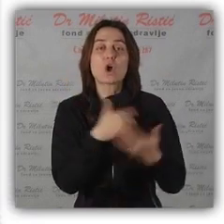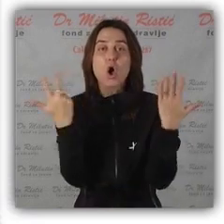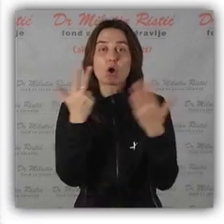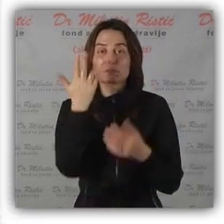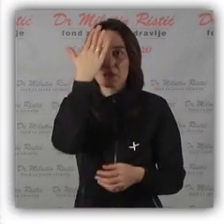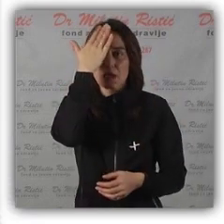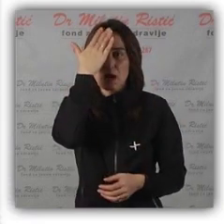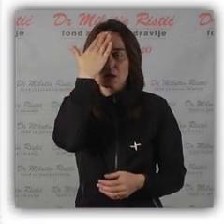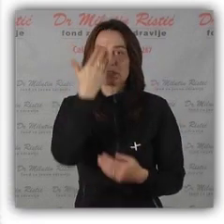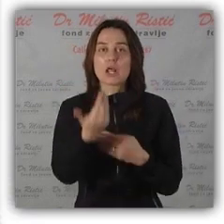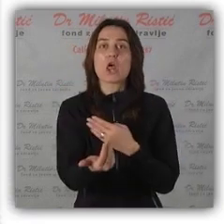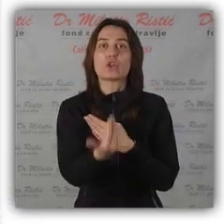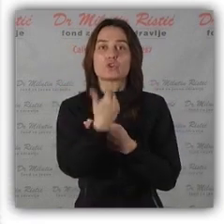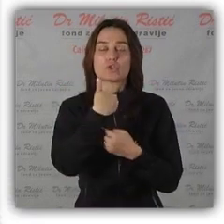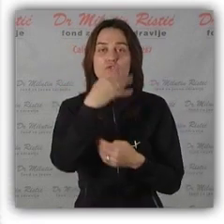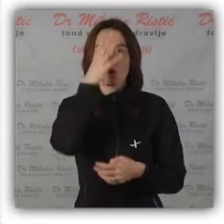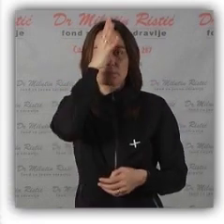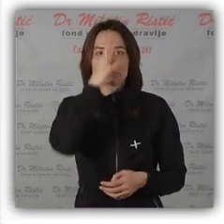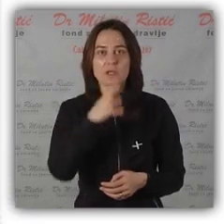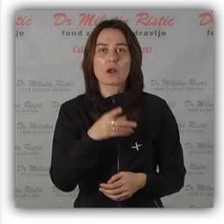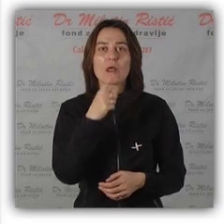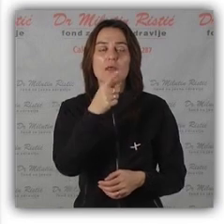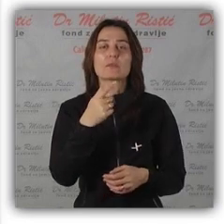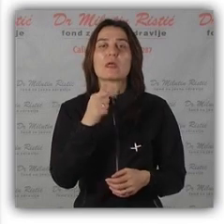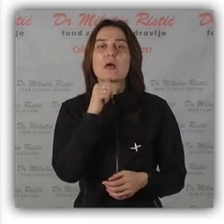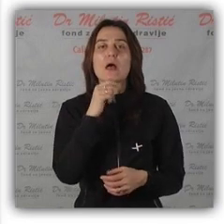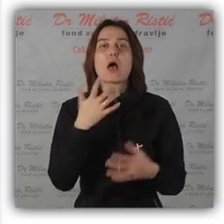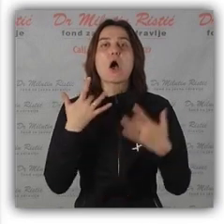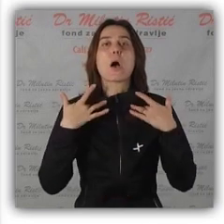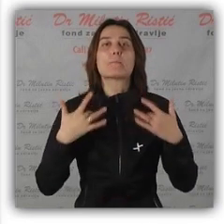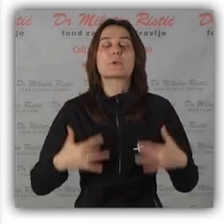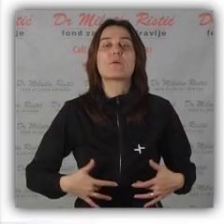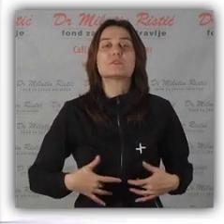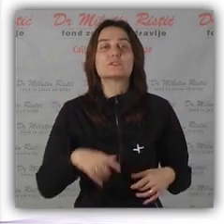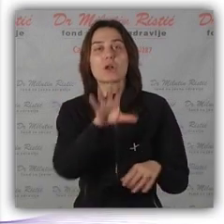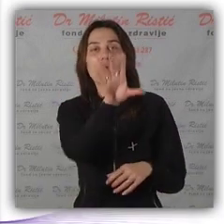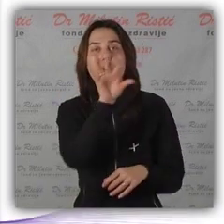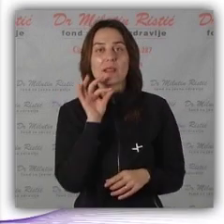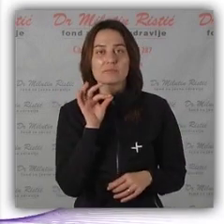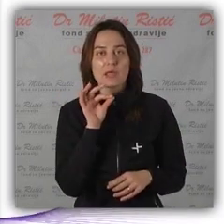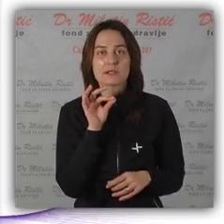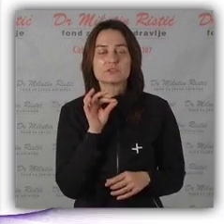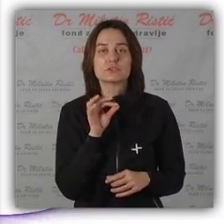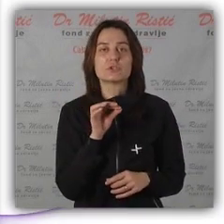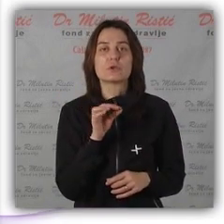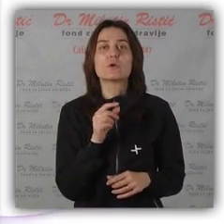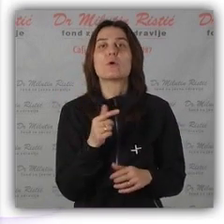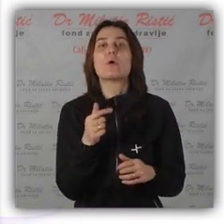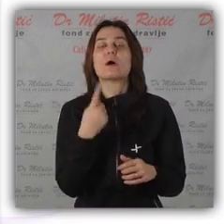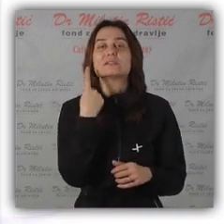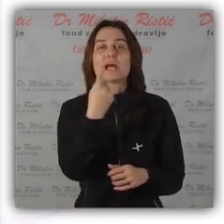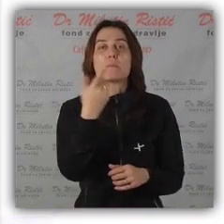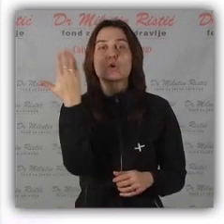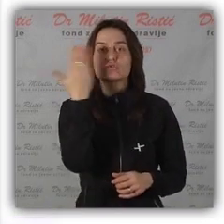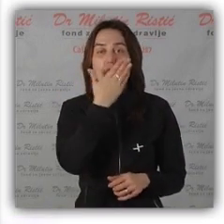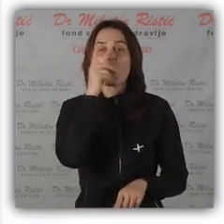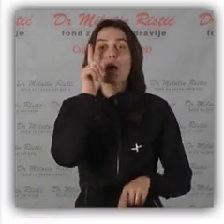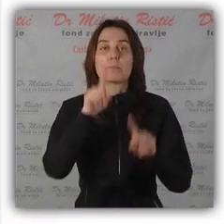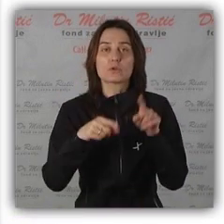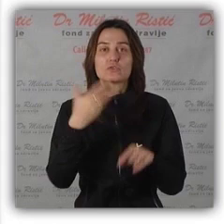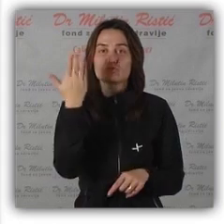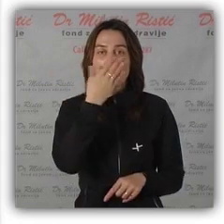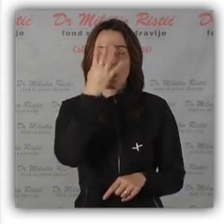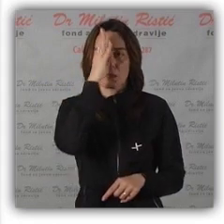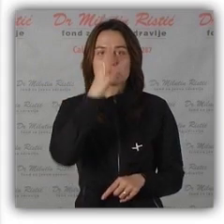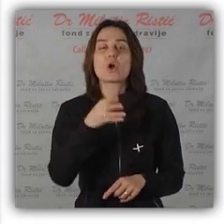da učenici 8. razreda dođu kod psihologa na profesionalnu orijentaciju. U samim